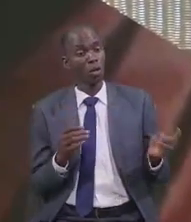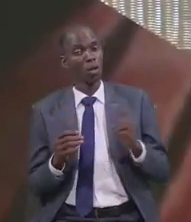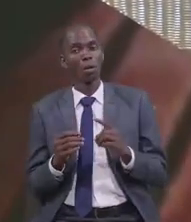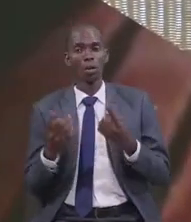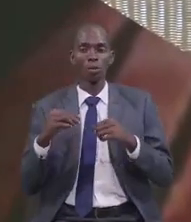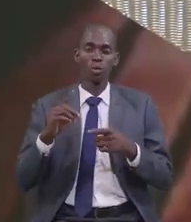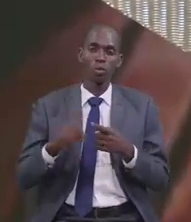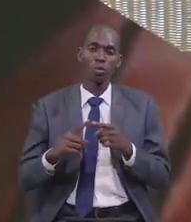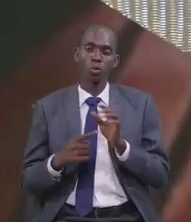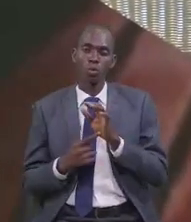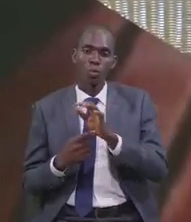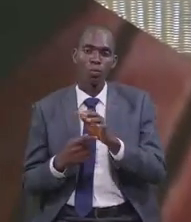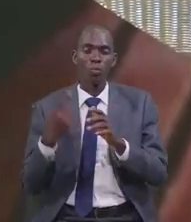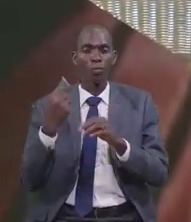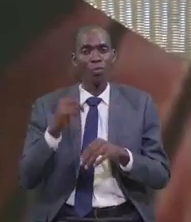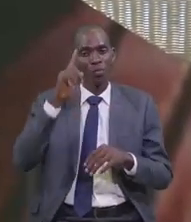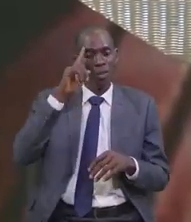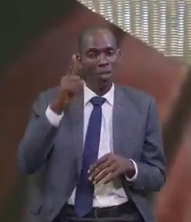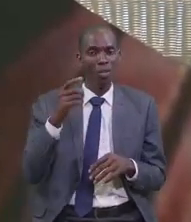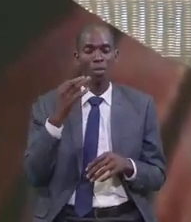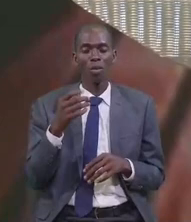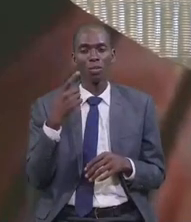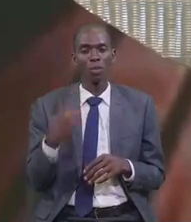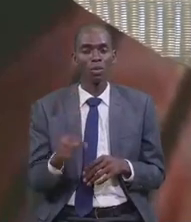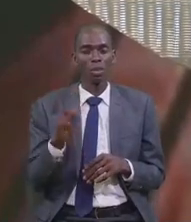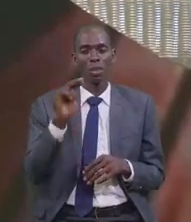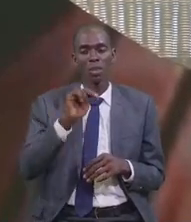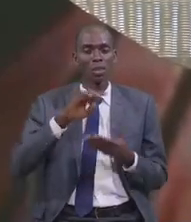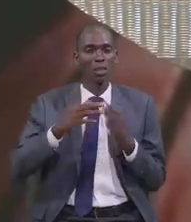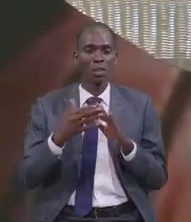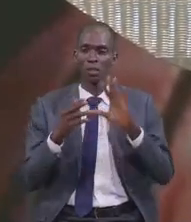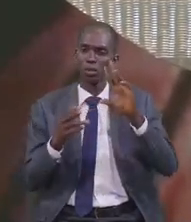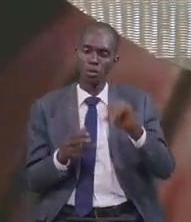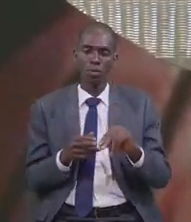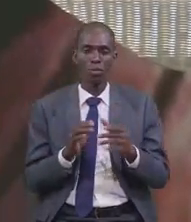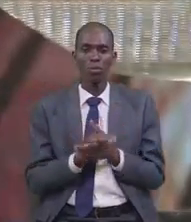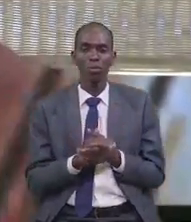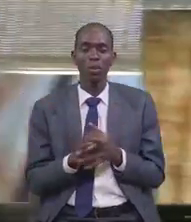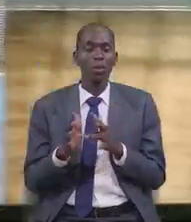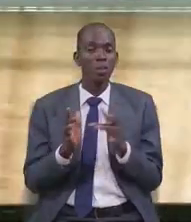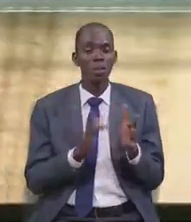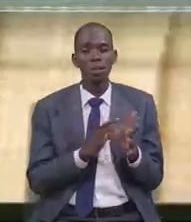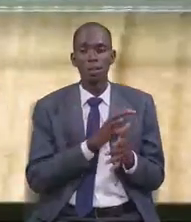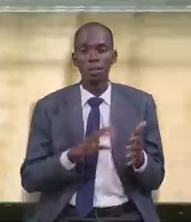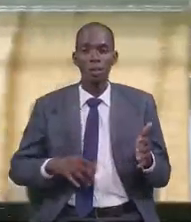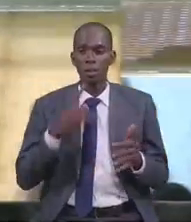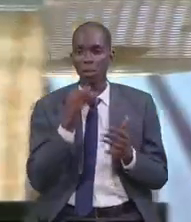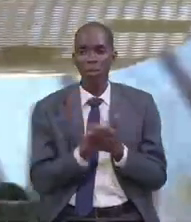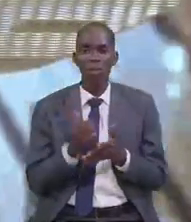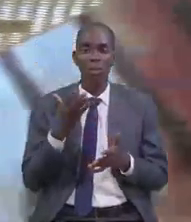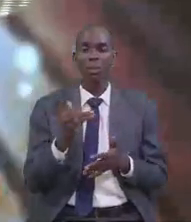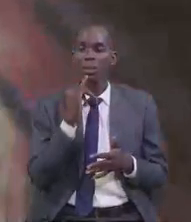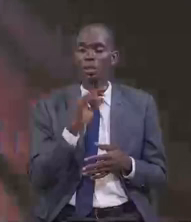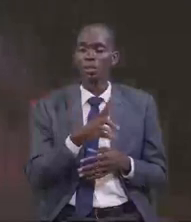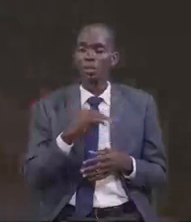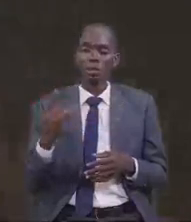Ils vont venir démontrer le talent d'un Nazirien. Non, il ne faut pas être comme ça. Jésus a dit, il n'y a pas de sécurité éternelle